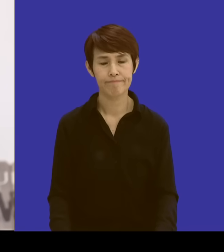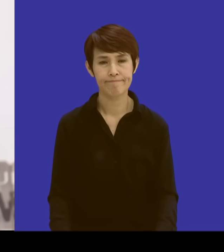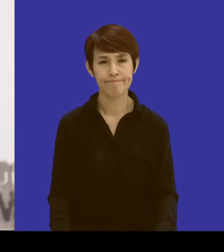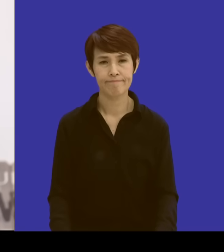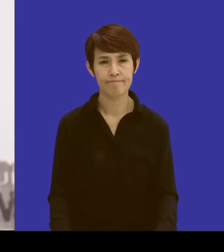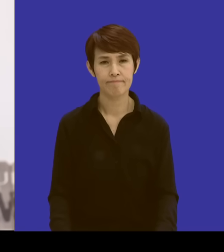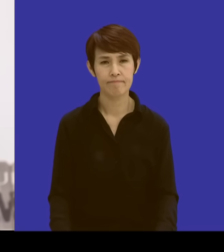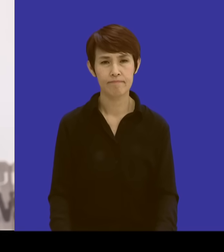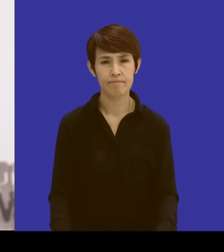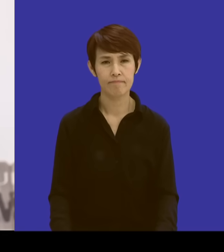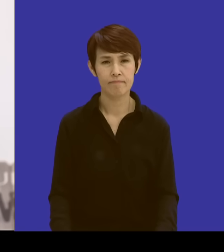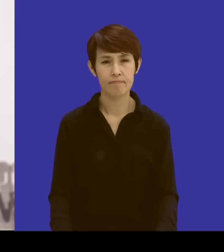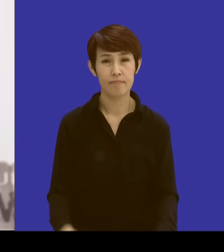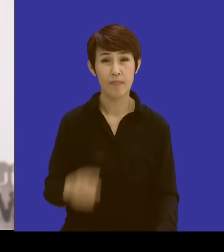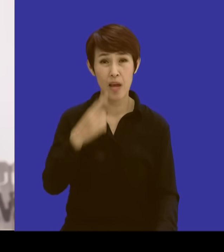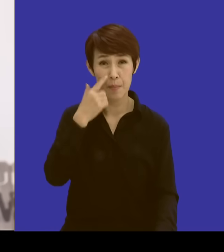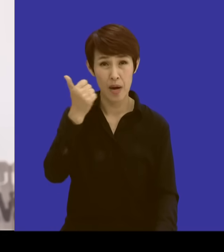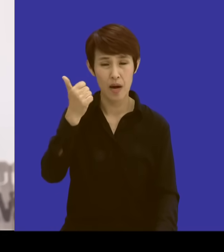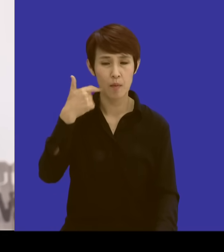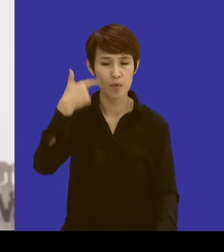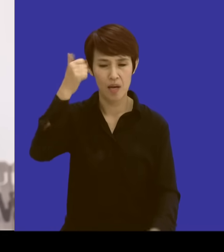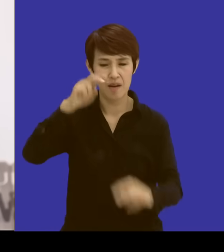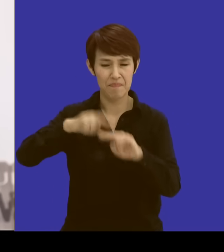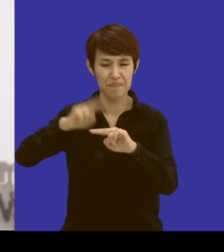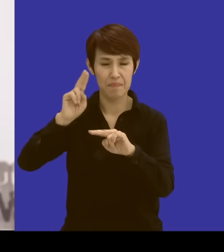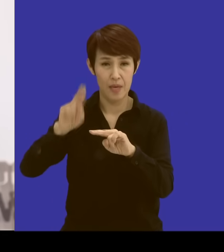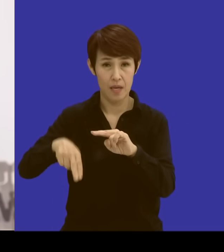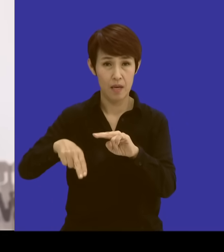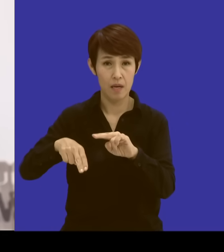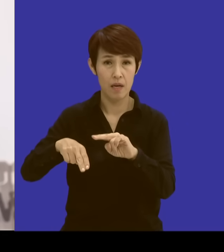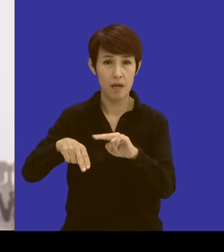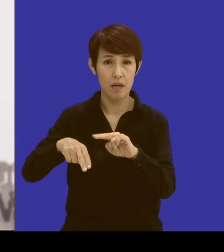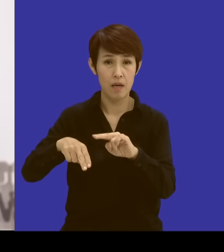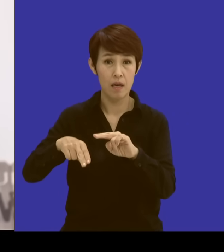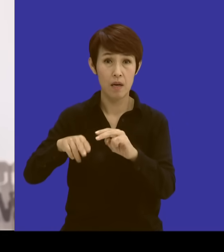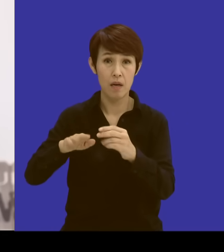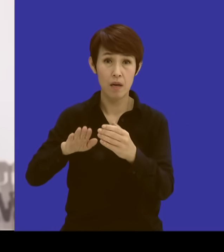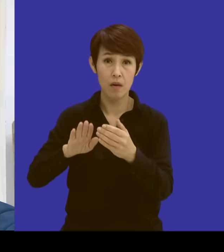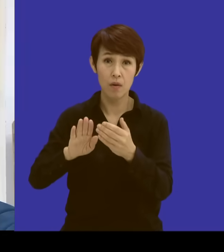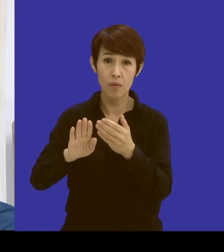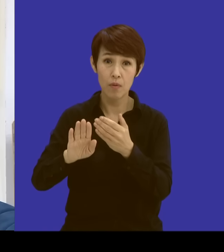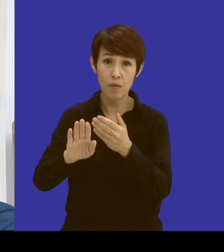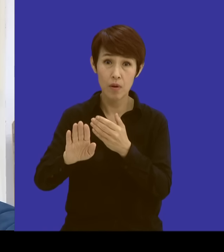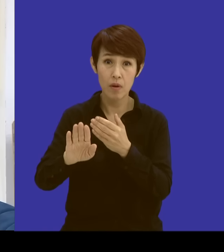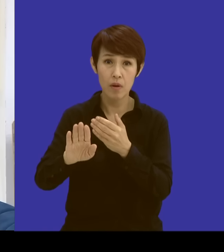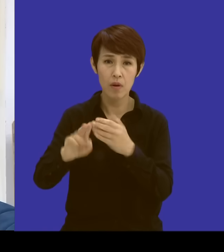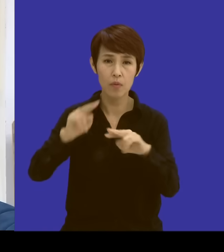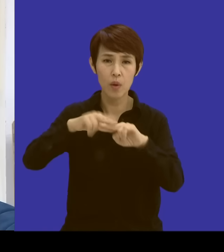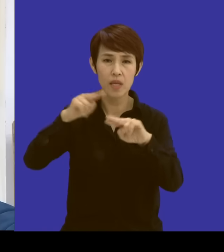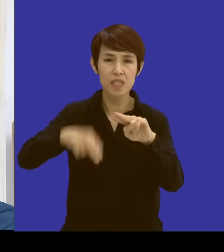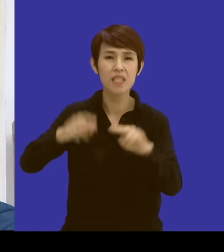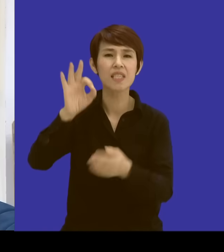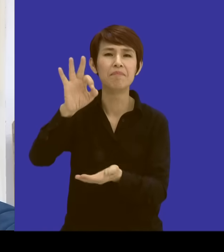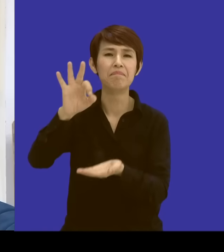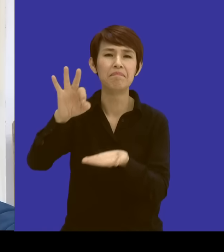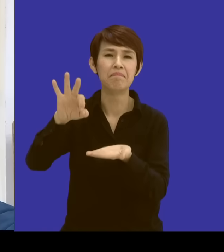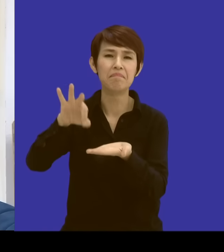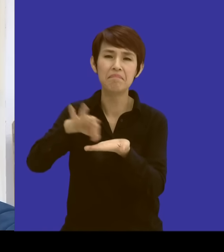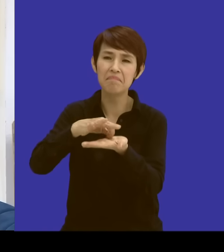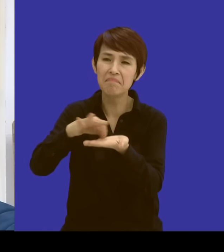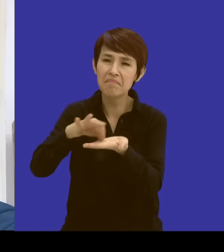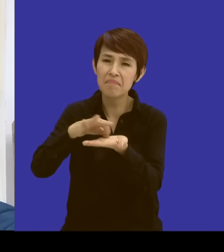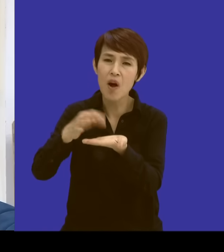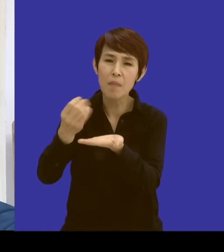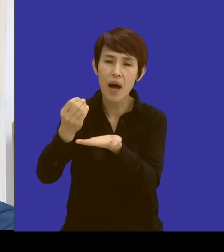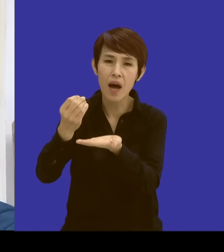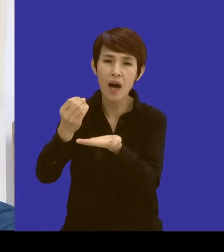외적으로 아팠던 일은 아버지가 사임을 하시게 되니까 이제 퇴직금 뭐 이런 계산을 하셨나 봐요. 네. 그러니까